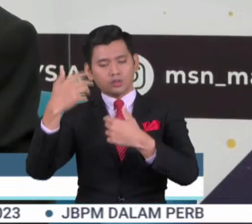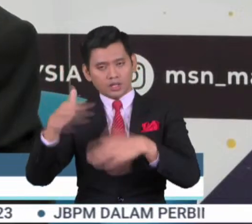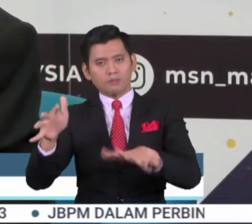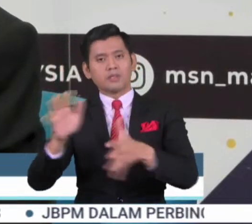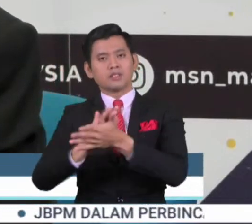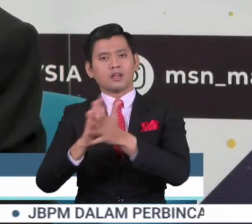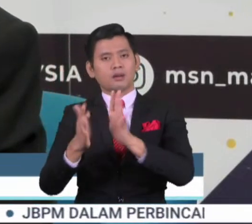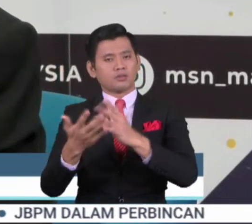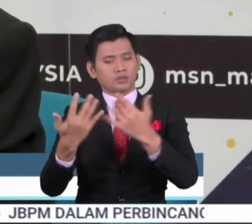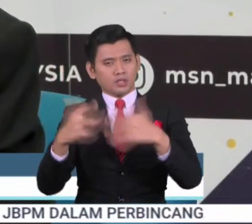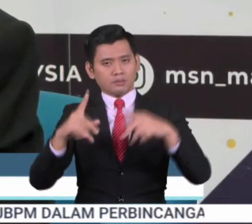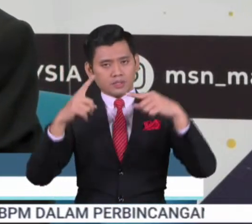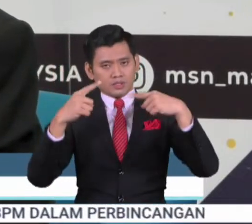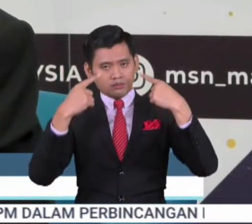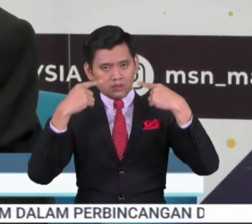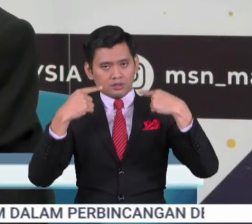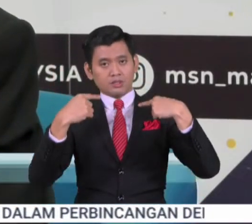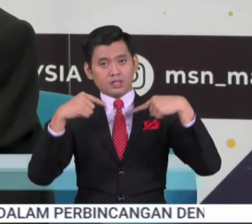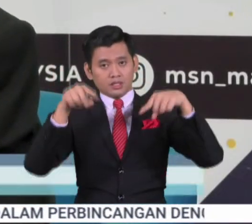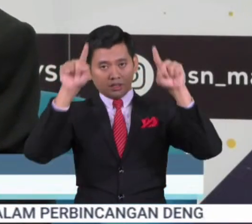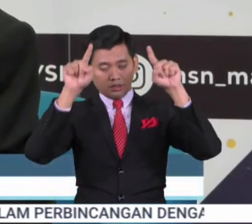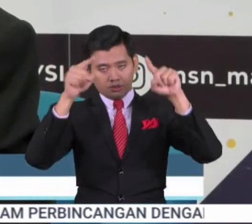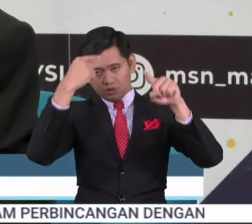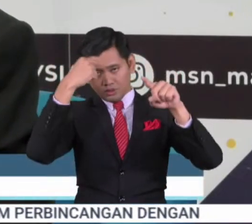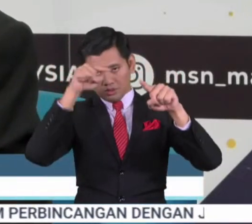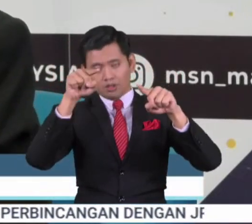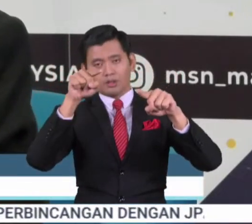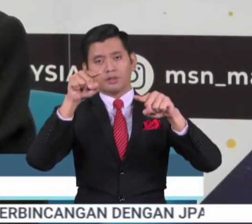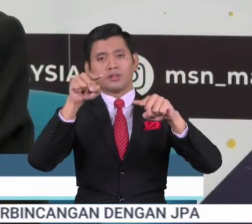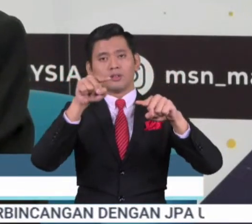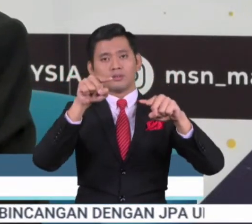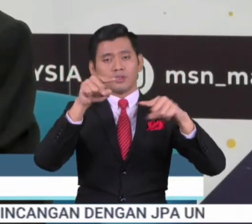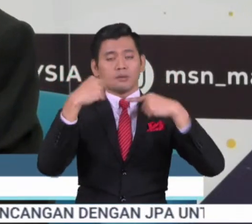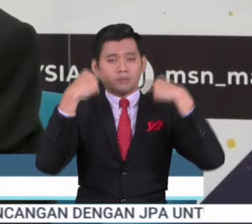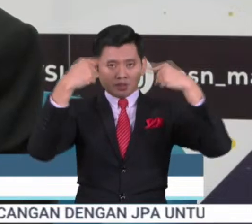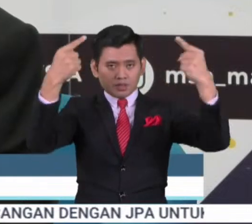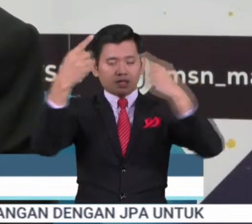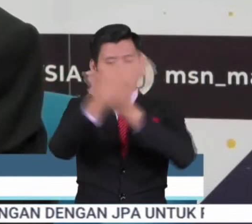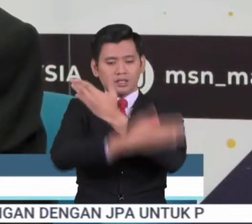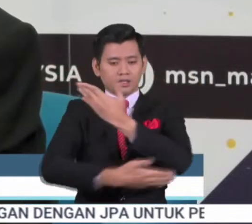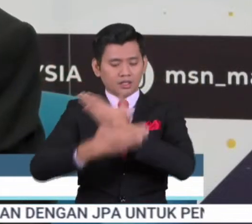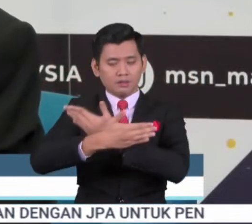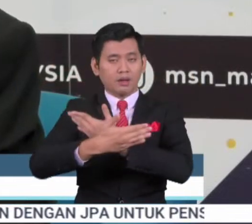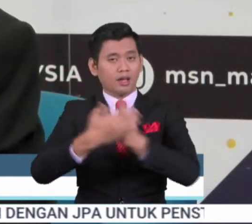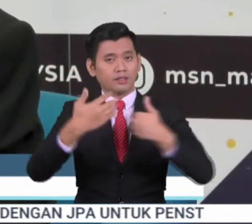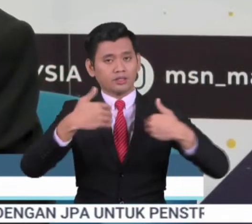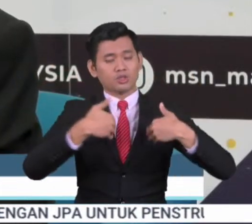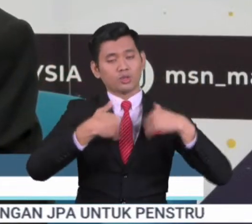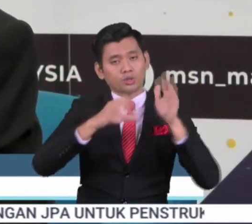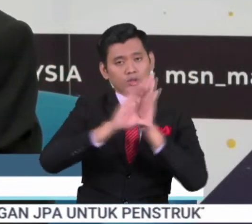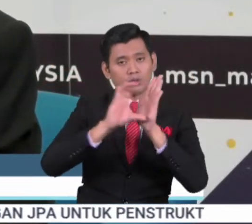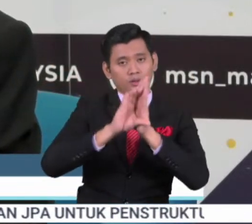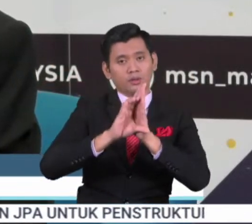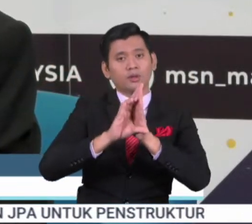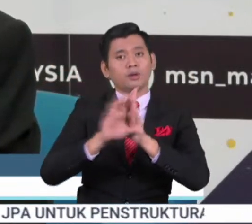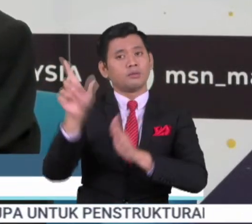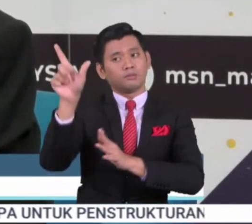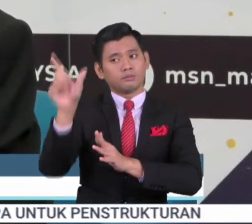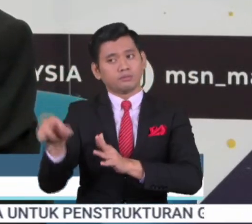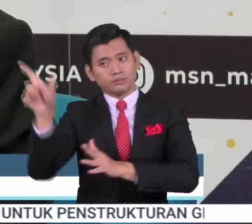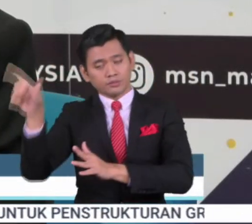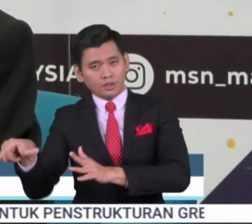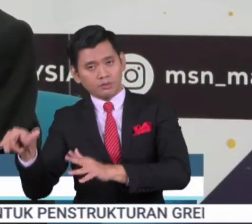di LTDL terdahulu menerusi beberapa pelumba yang saya telah sebutkan dalam ucapan saya, itu seperti saudara Anwan